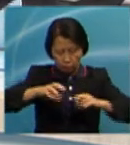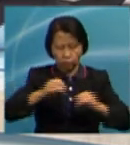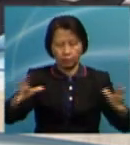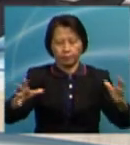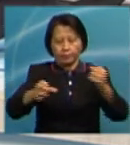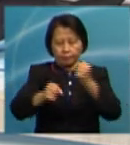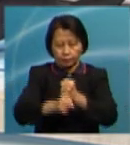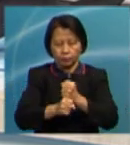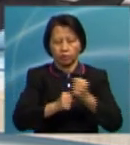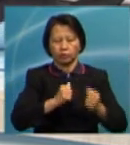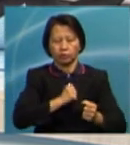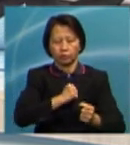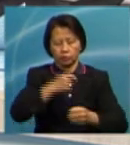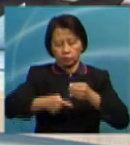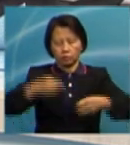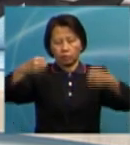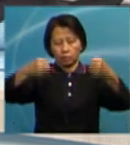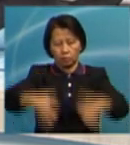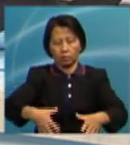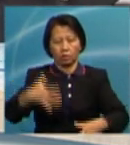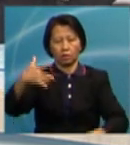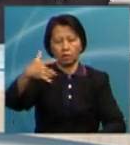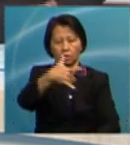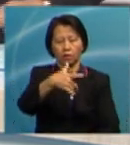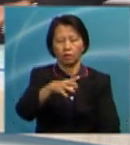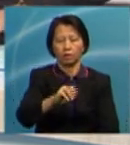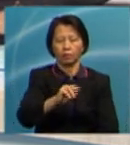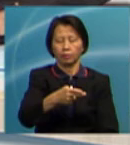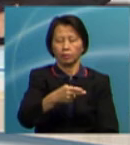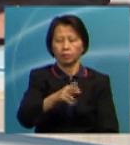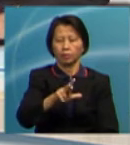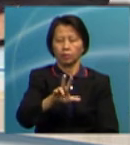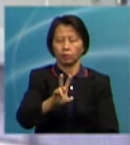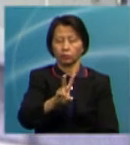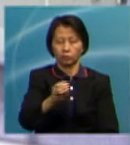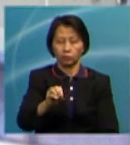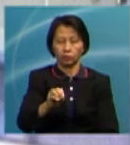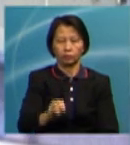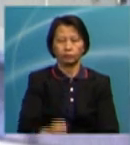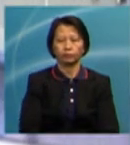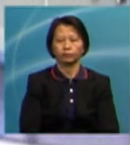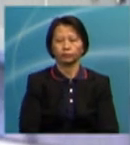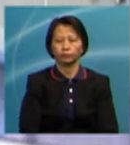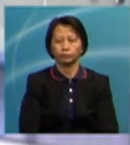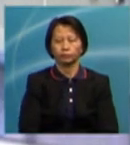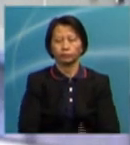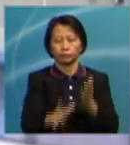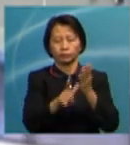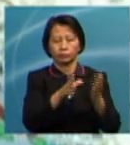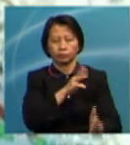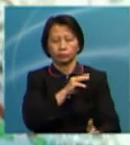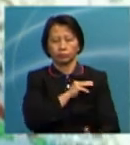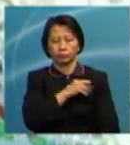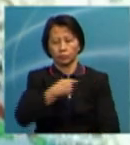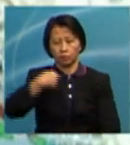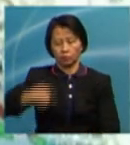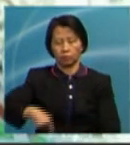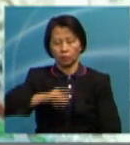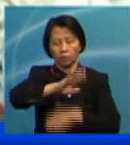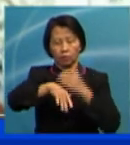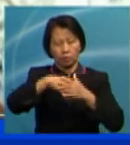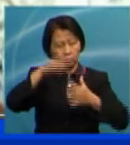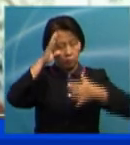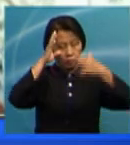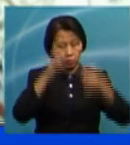rumusan sendiri berhubung kehilangan MH370 menurut timbalan menteri luar China si hansan semua keputusan